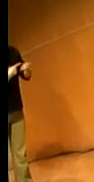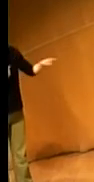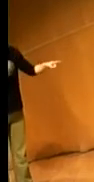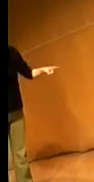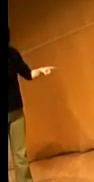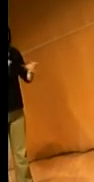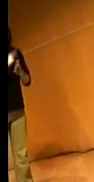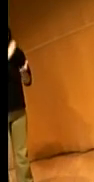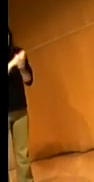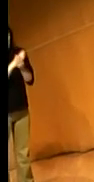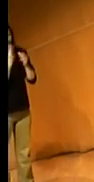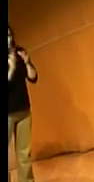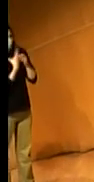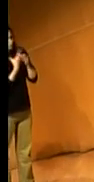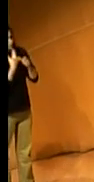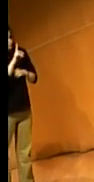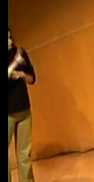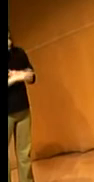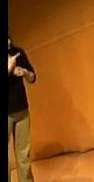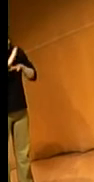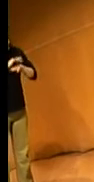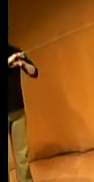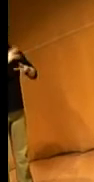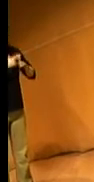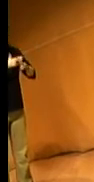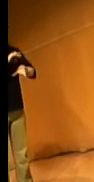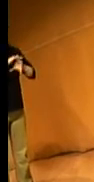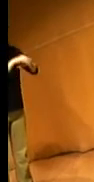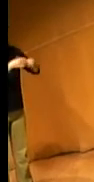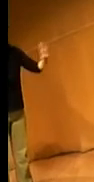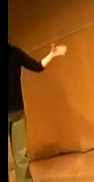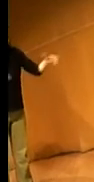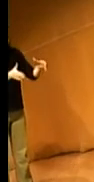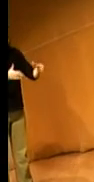c'est une accompagnante collective.